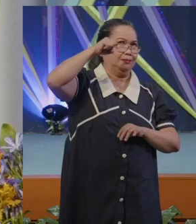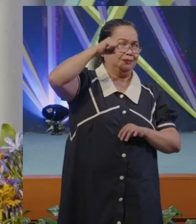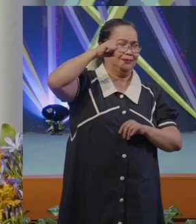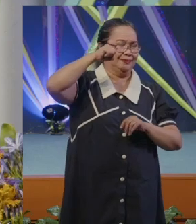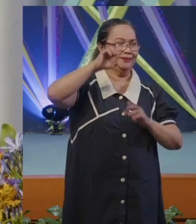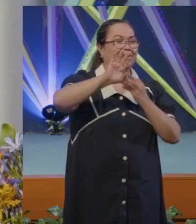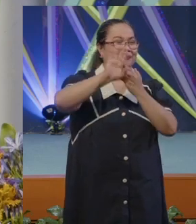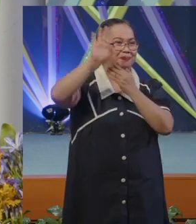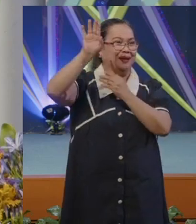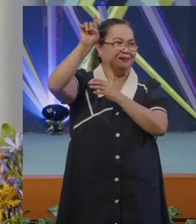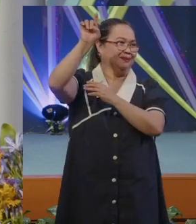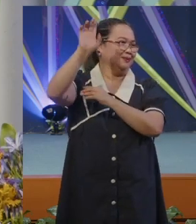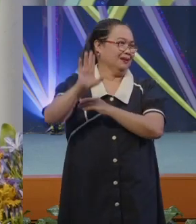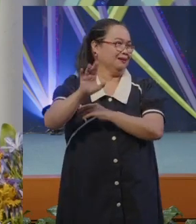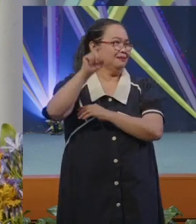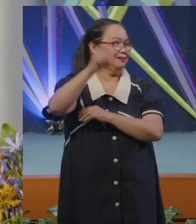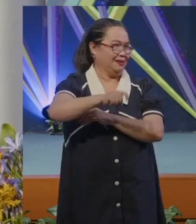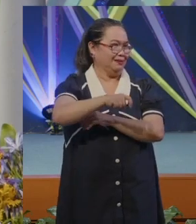Manumbalik sa Kanya.